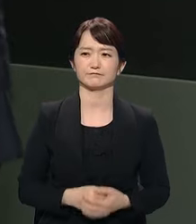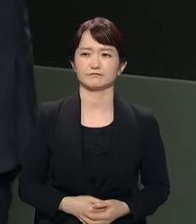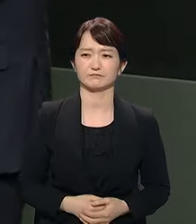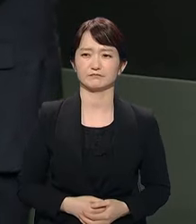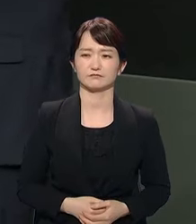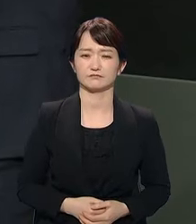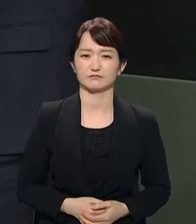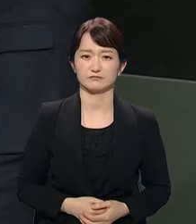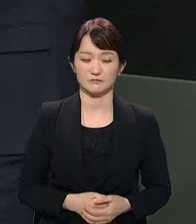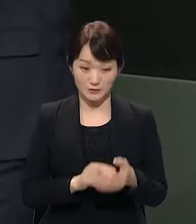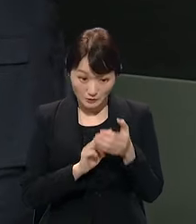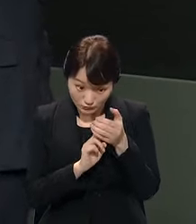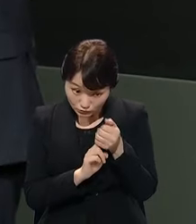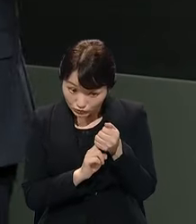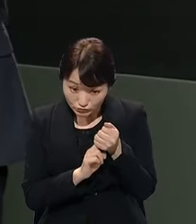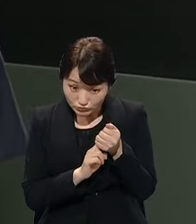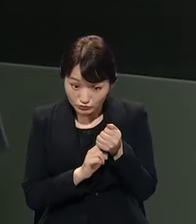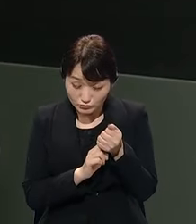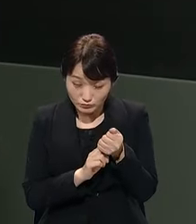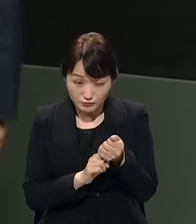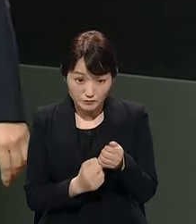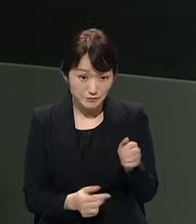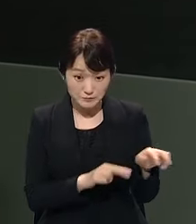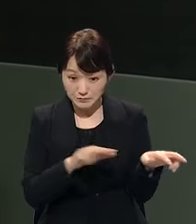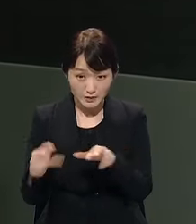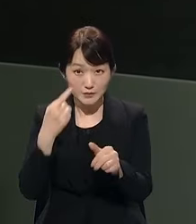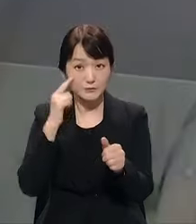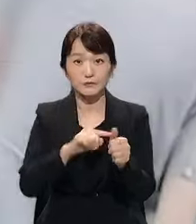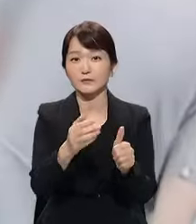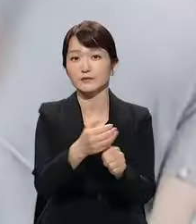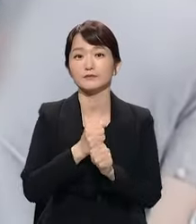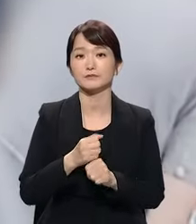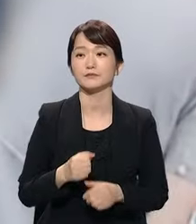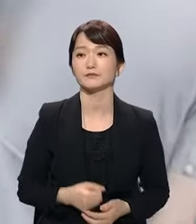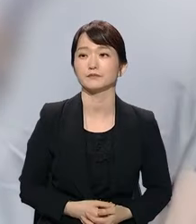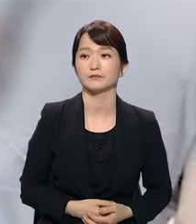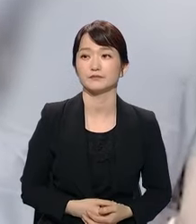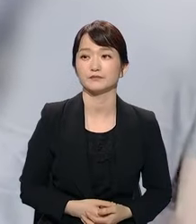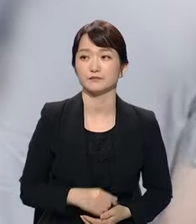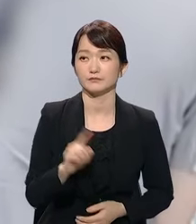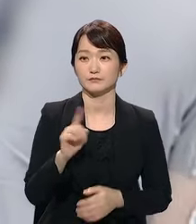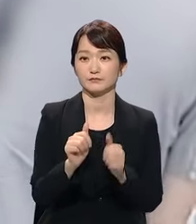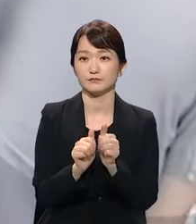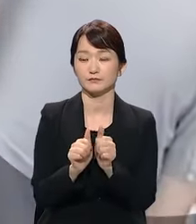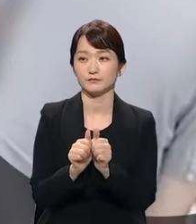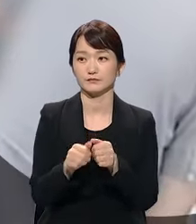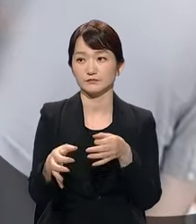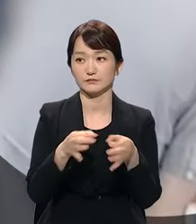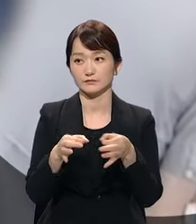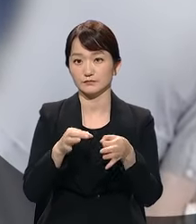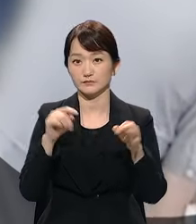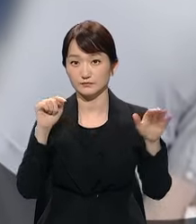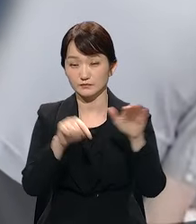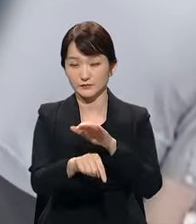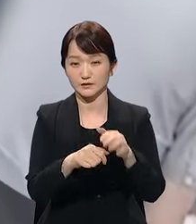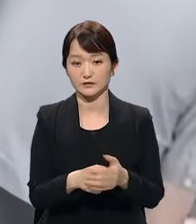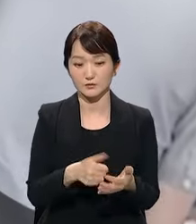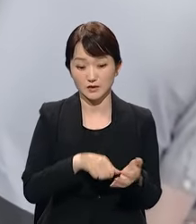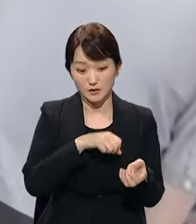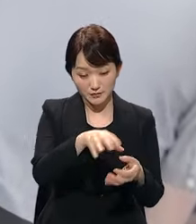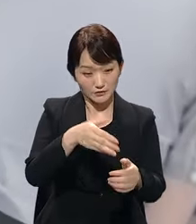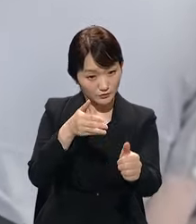꼭꼭 숨어도 소용없답니다. 자, 바로 영상 만나보시죠. 자, 한 남성이요. 마트에서 물건 배송을 요청하고